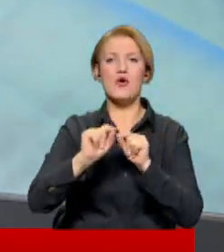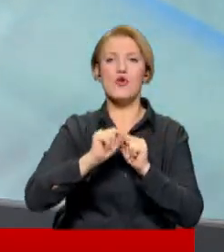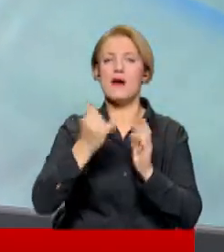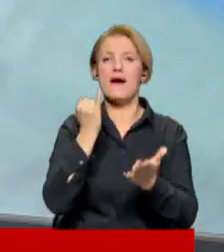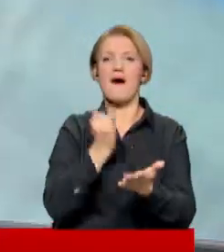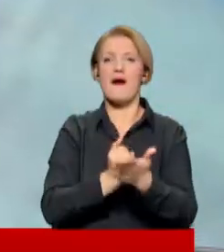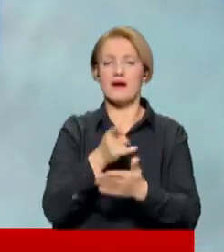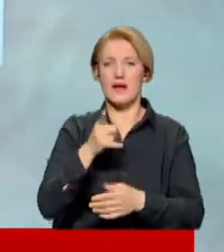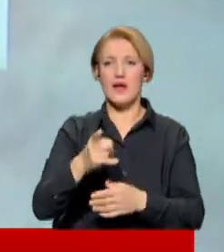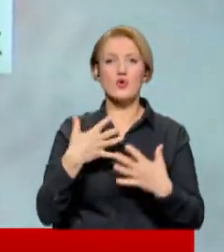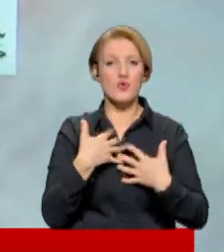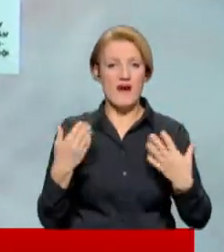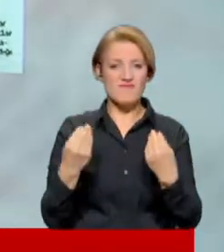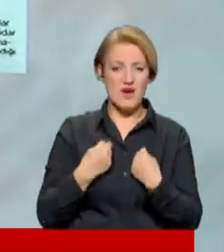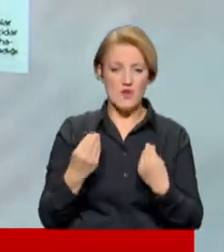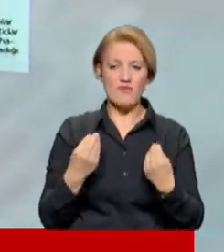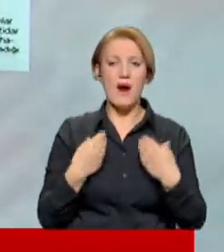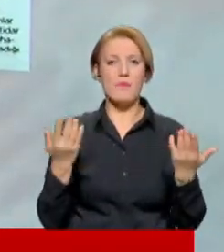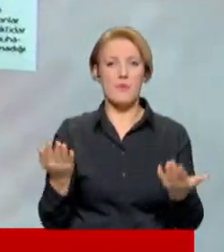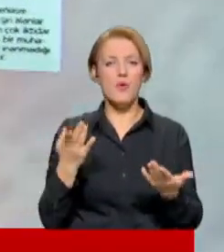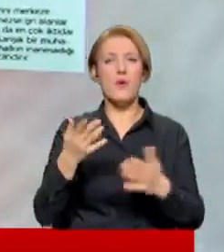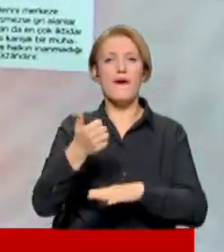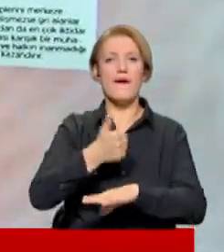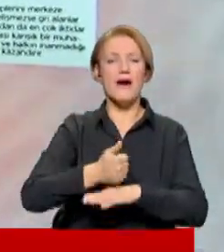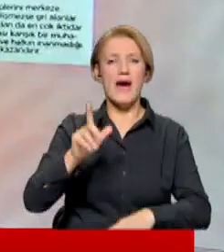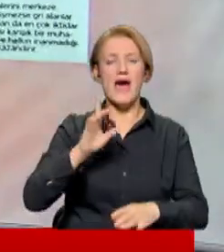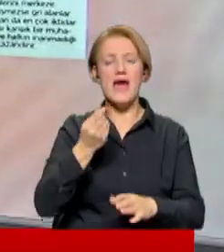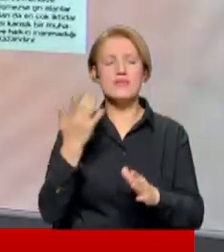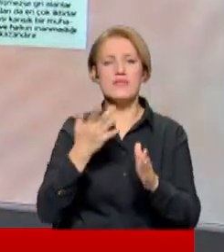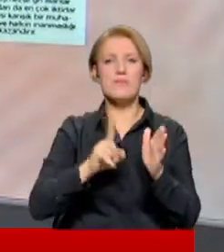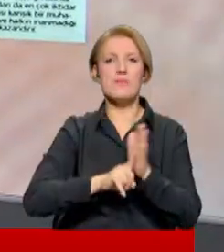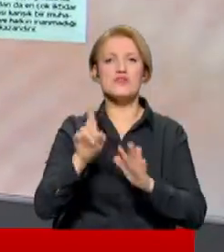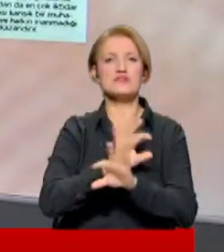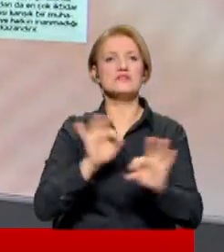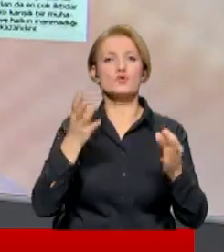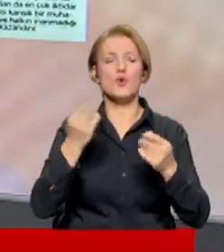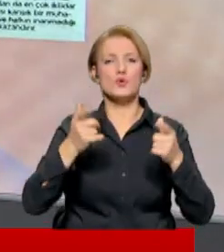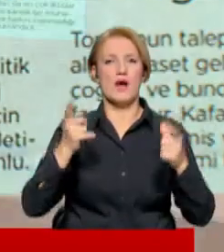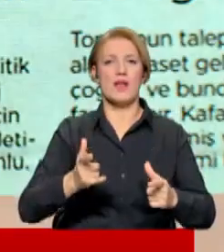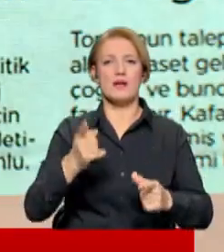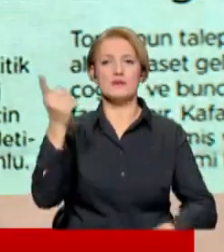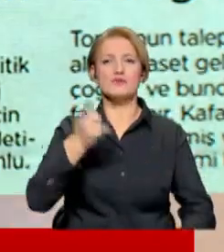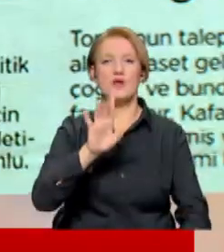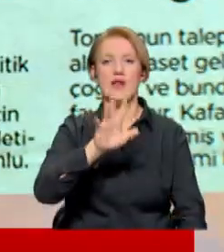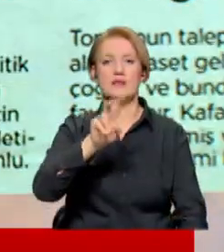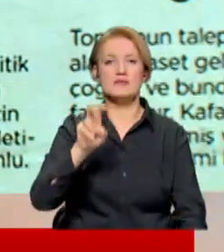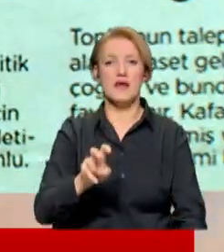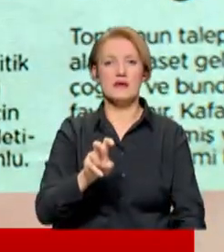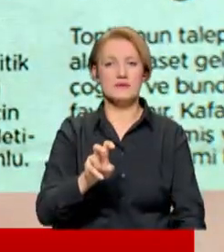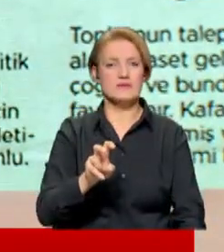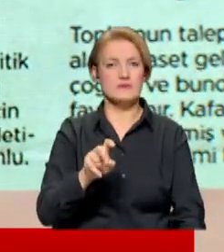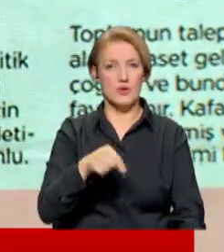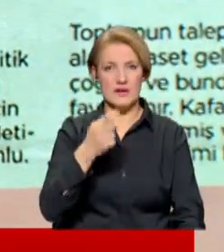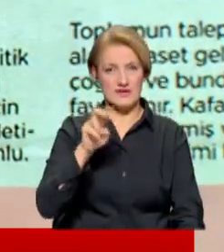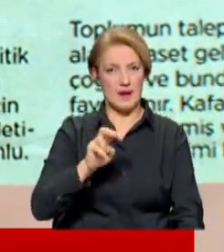karnesi acaba güven veriyor mu vermiyor mu iktidarın en başarısız olduğu alan yüzde 58.8 ile